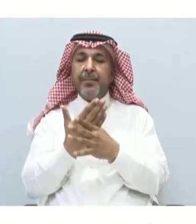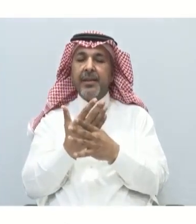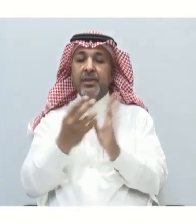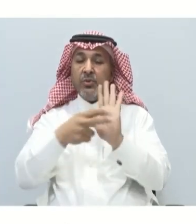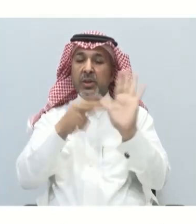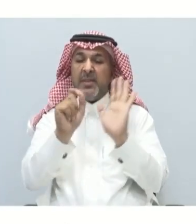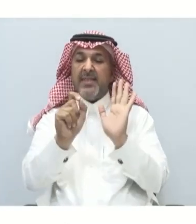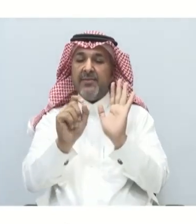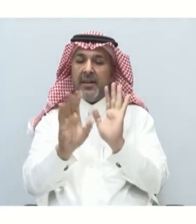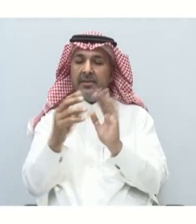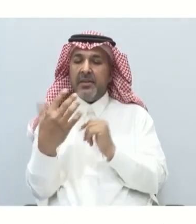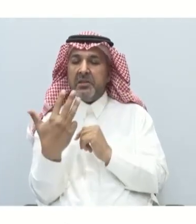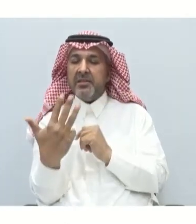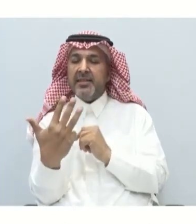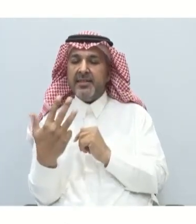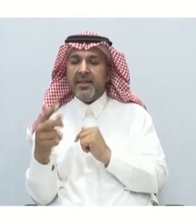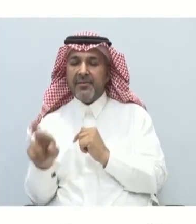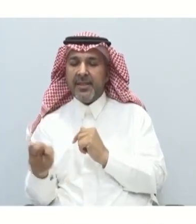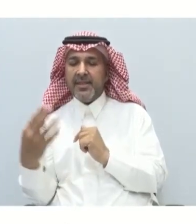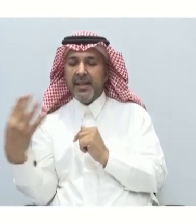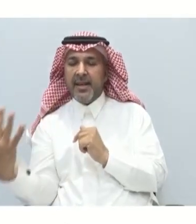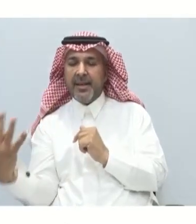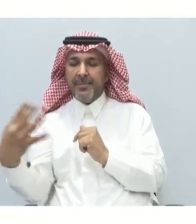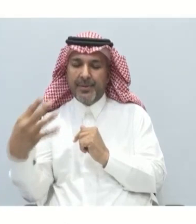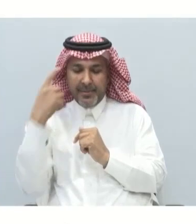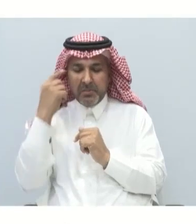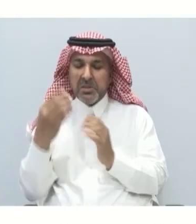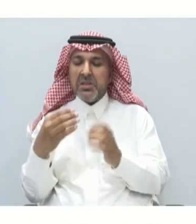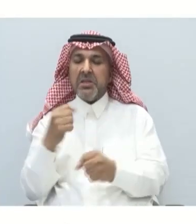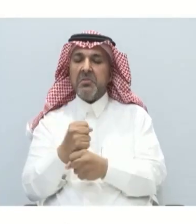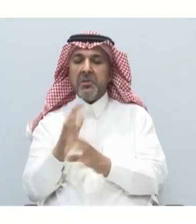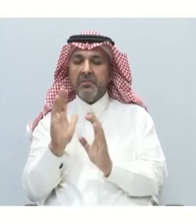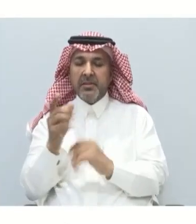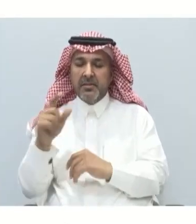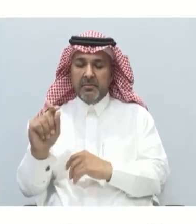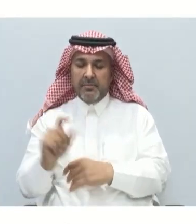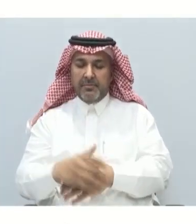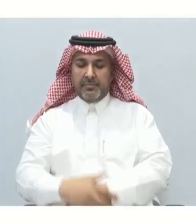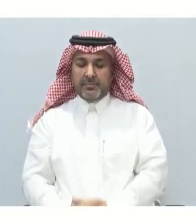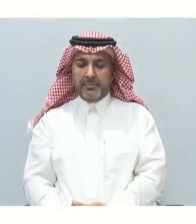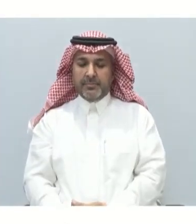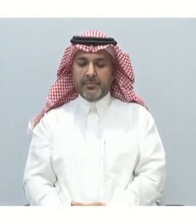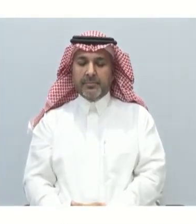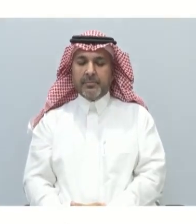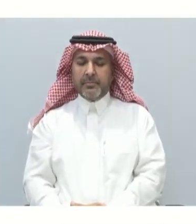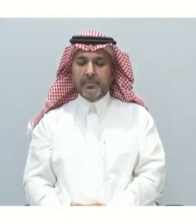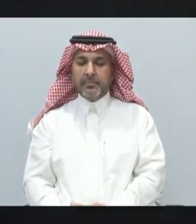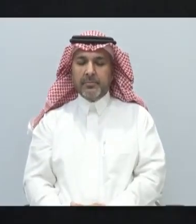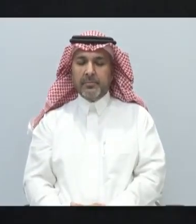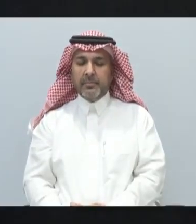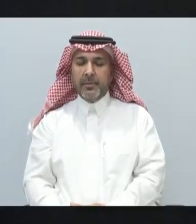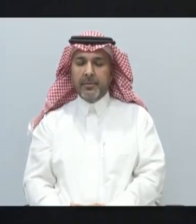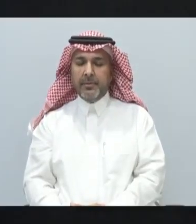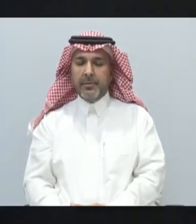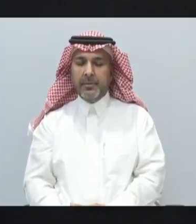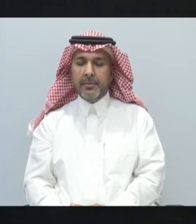لك 9.44 يعني لو ما كان عندك انتاج فهذه ستكون تكلفته بالريال تكلفه ايش طيب